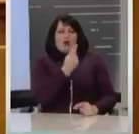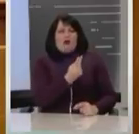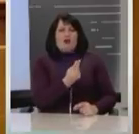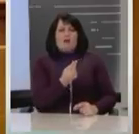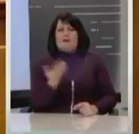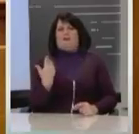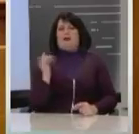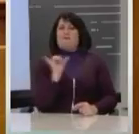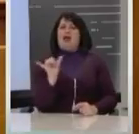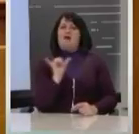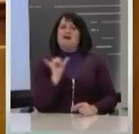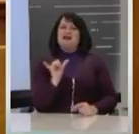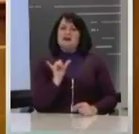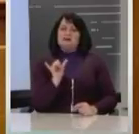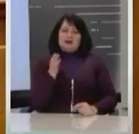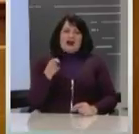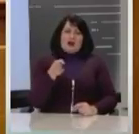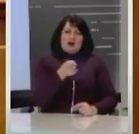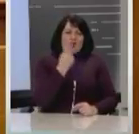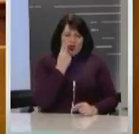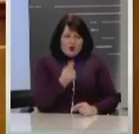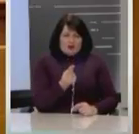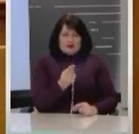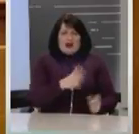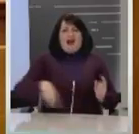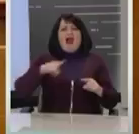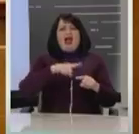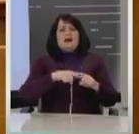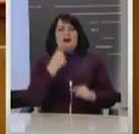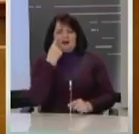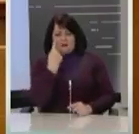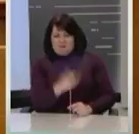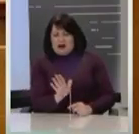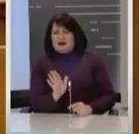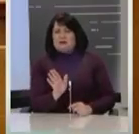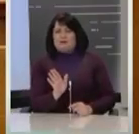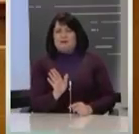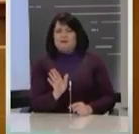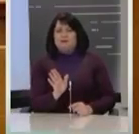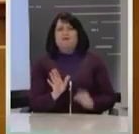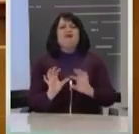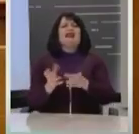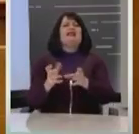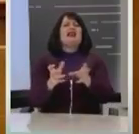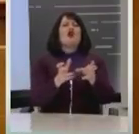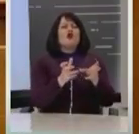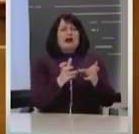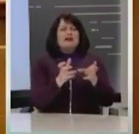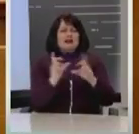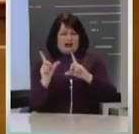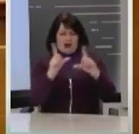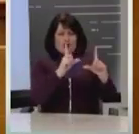την προηγούμενη Πέμπτη, αλλά και όλοι οι Έλληνες έχουμε δει από τους δέκτες της τηλεόρασης, είναι